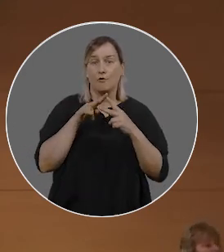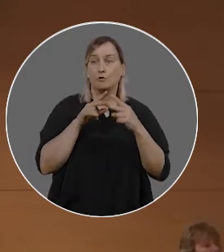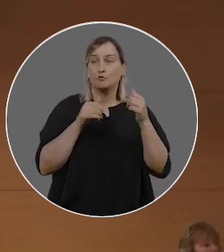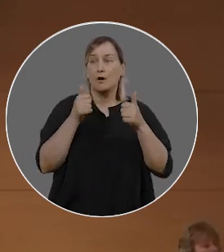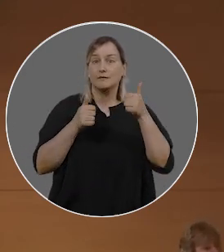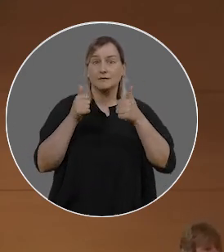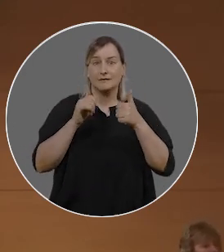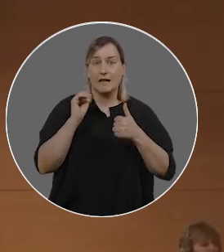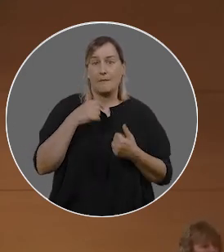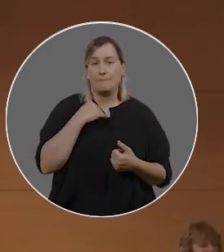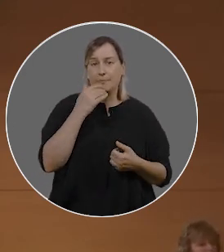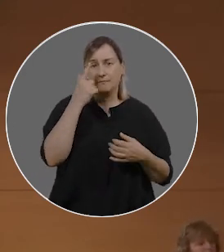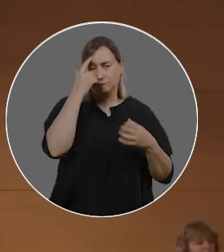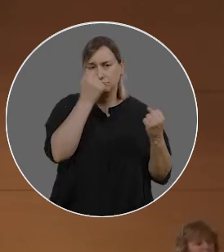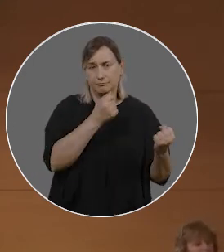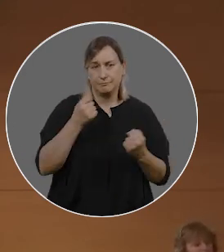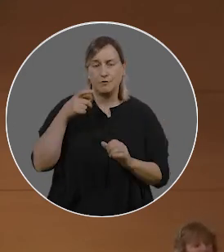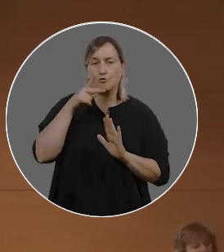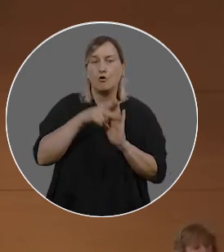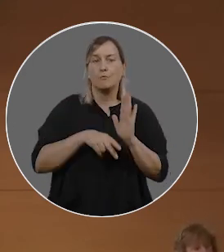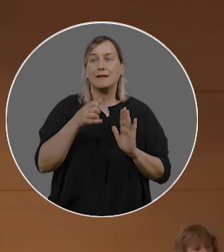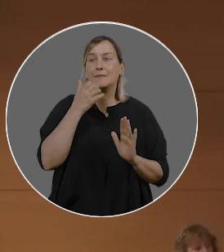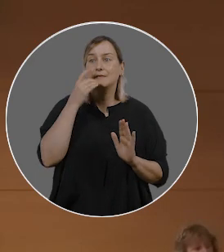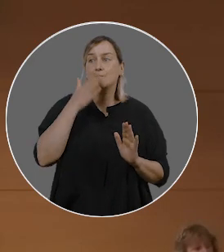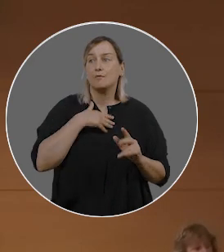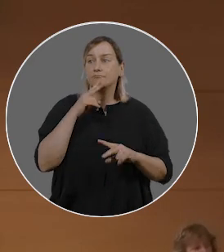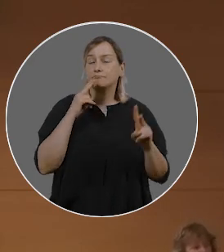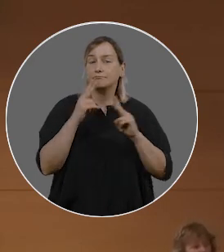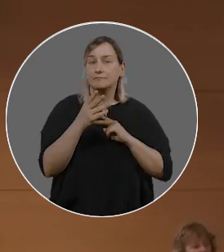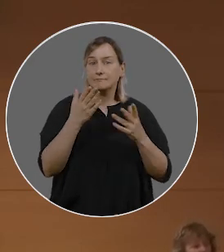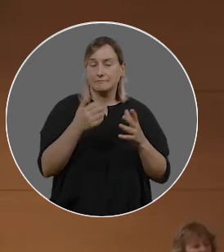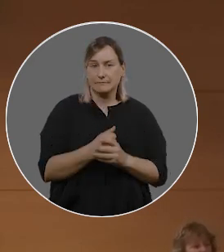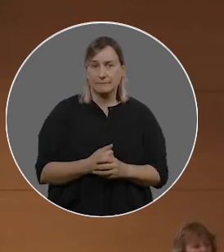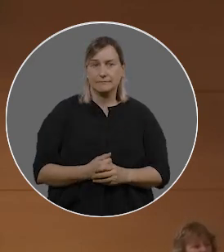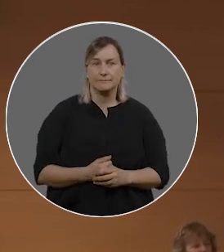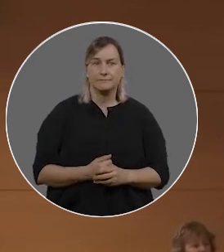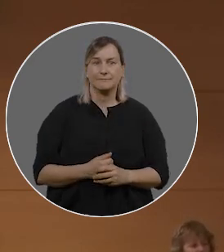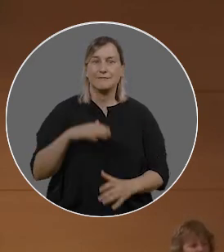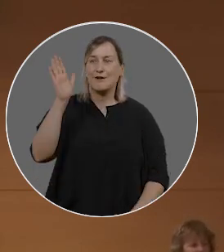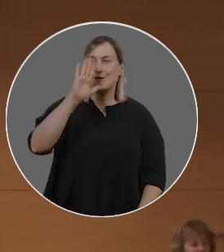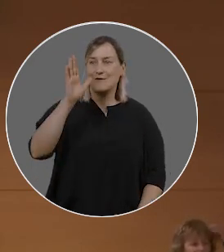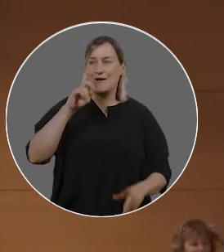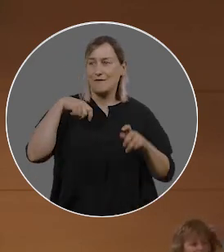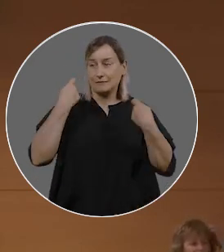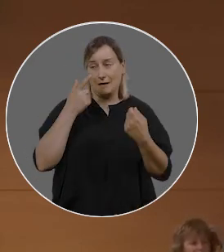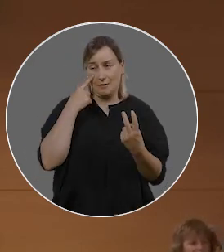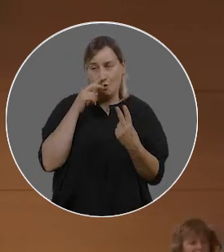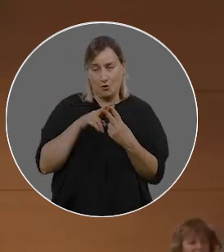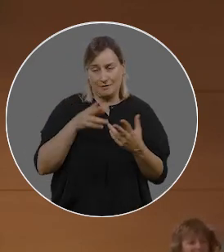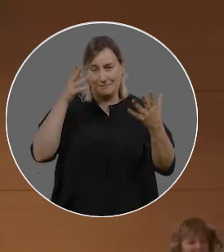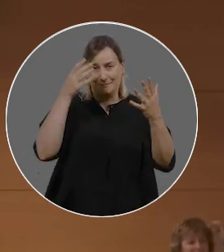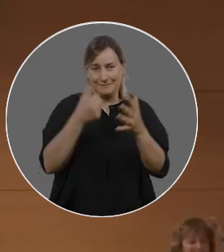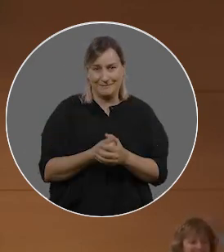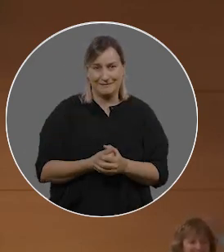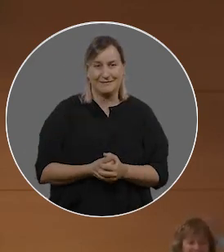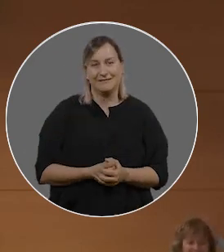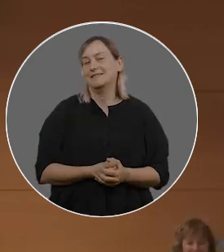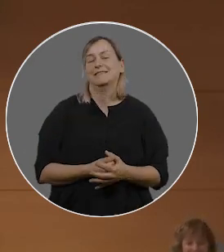les dues que sou les que més bé coneixeu la normativa, si poguéssiu donar resposta, sisplau. Hola, Francesc, ja ens